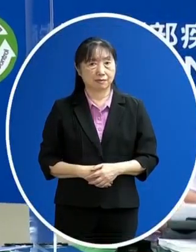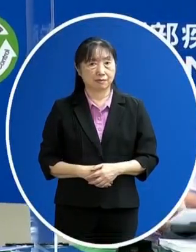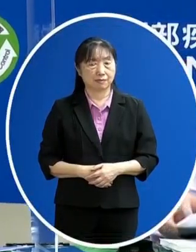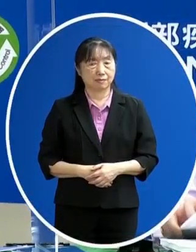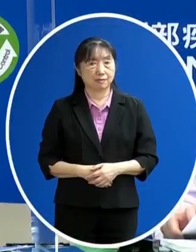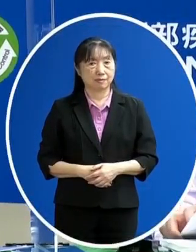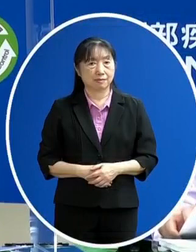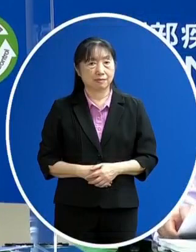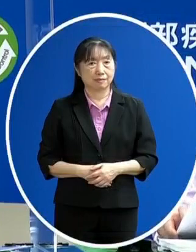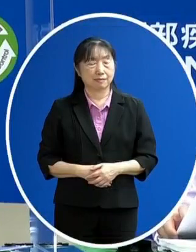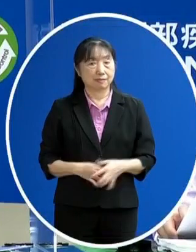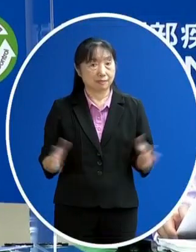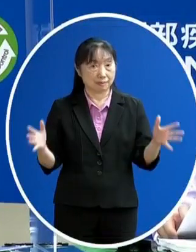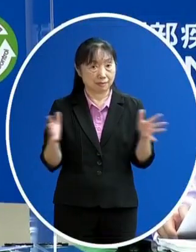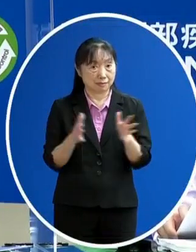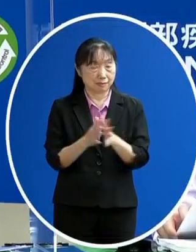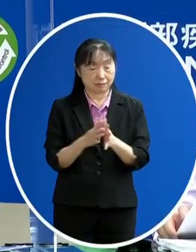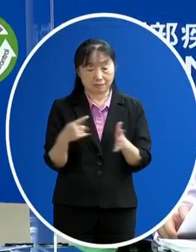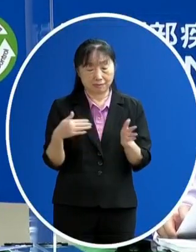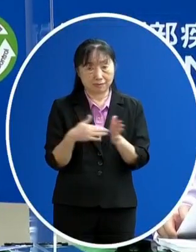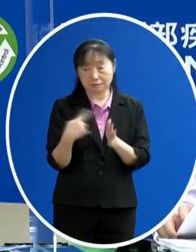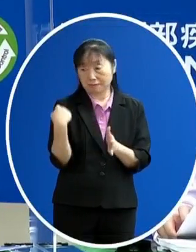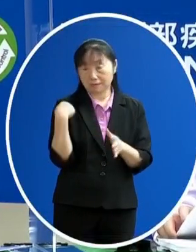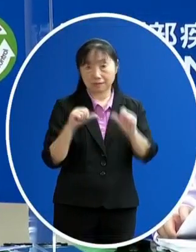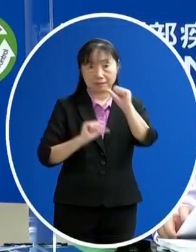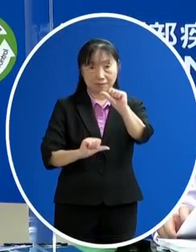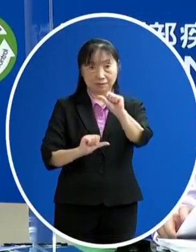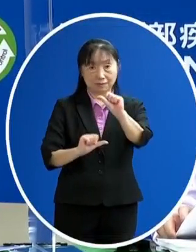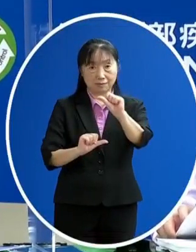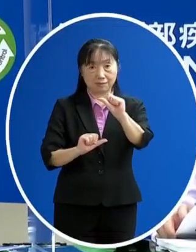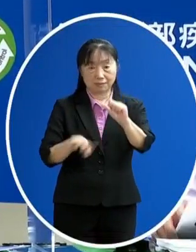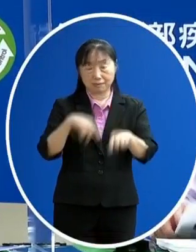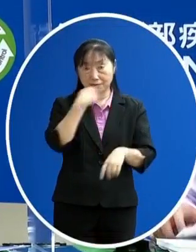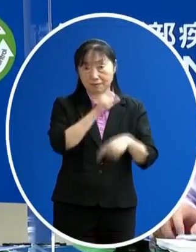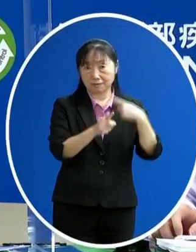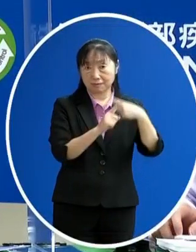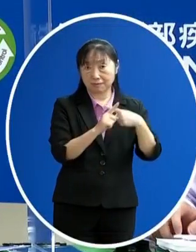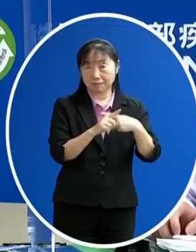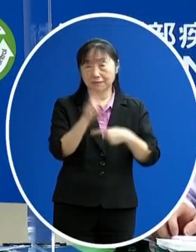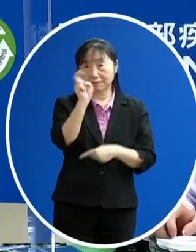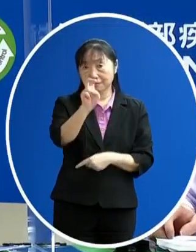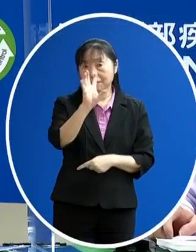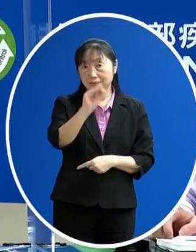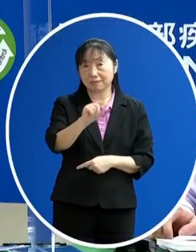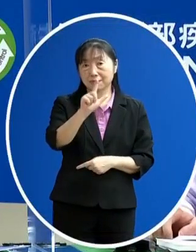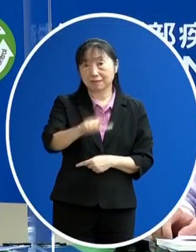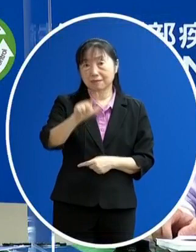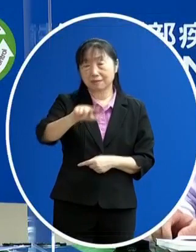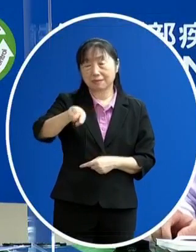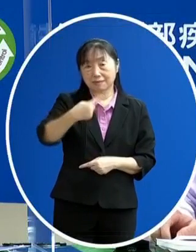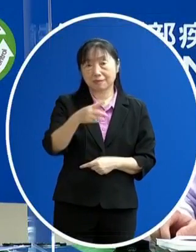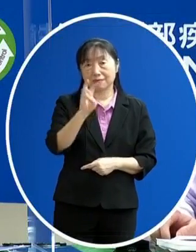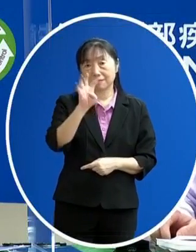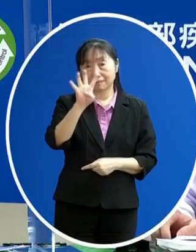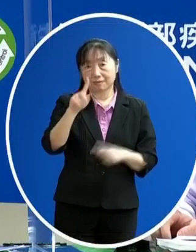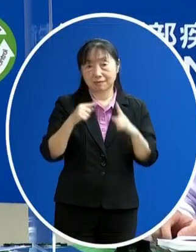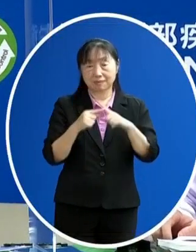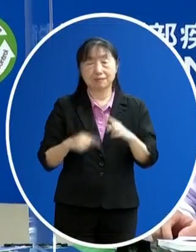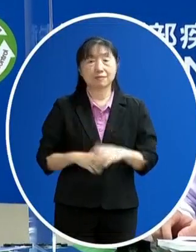世忠自己有讲，我这个都是原厂照着陈世忠讲的话来算的。 嗯， 陈世忠